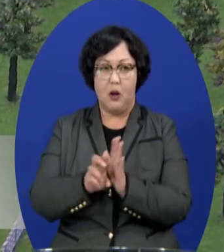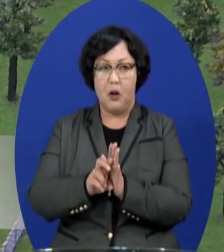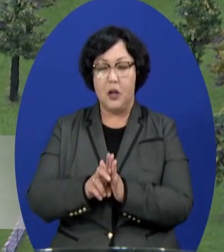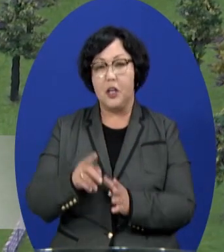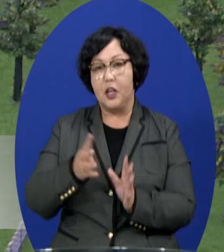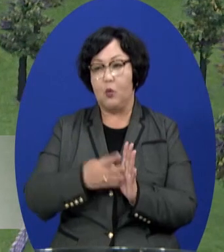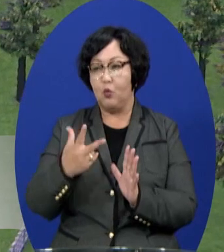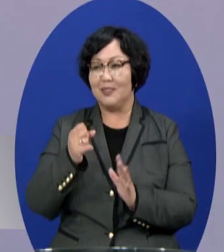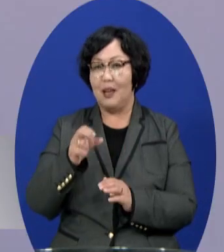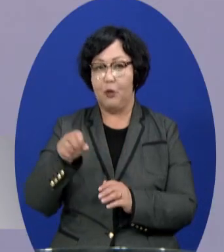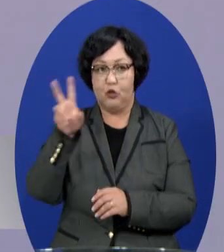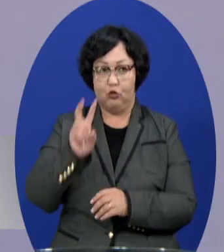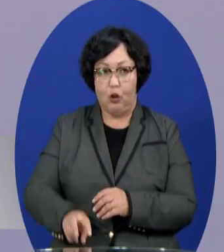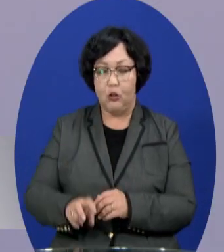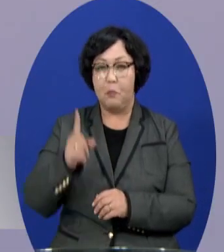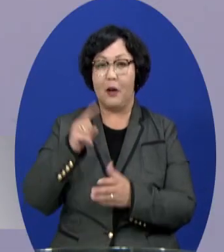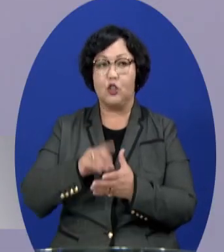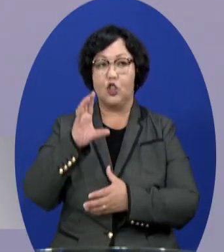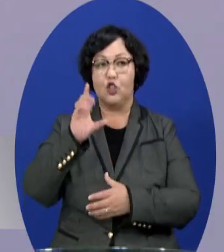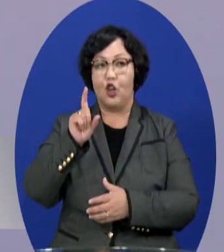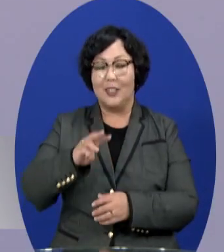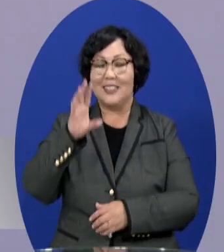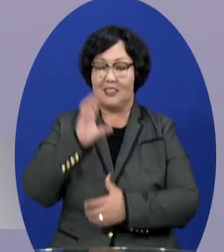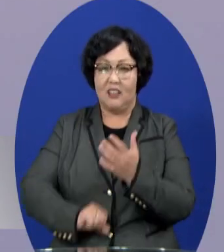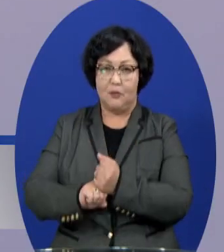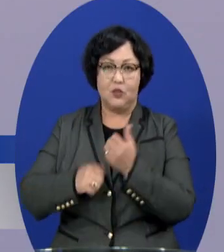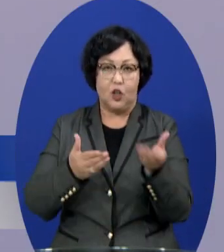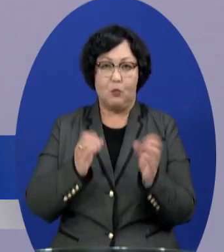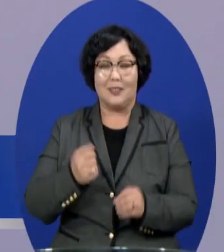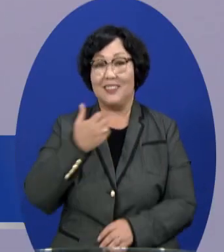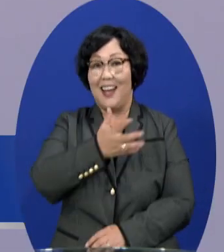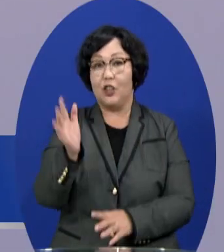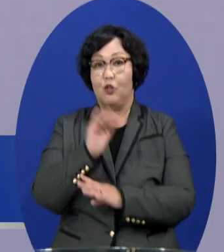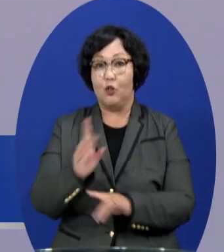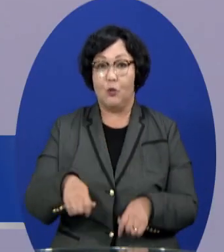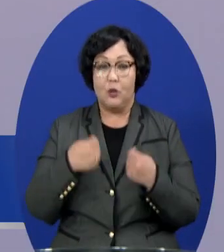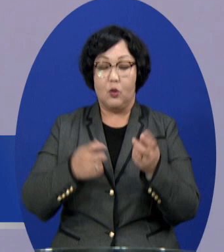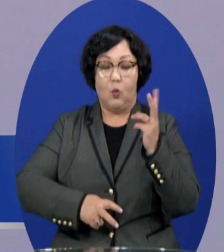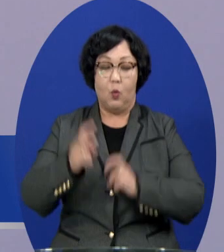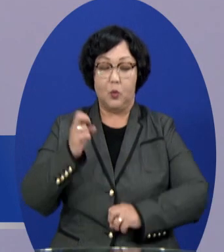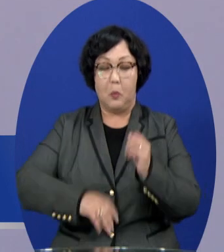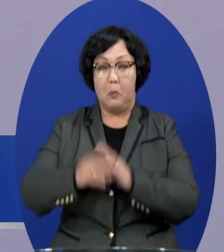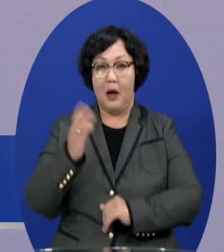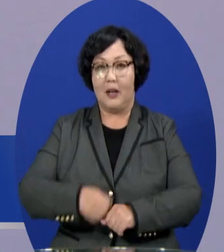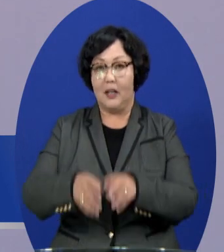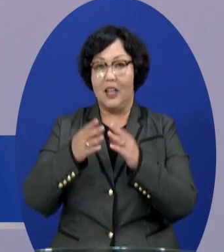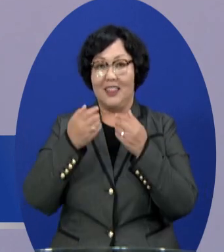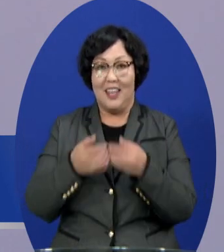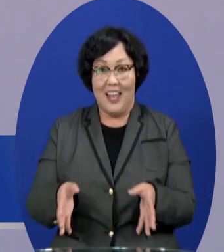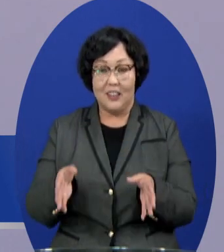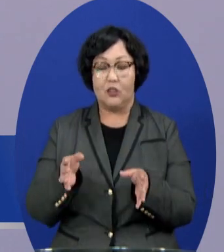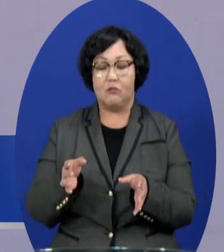тусламж үзүүлэхээр болжээ. Та бүхэнд энэ өдрийн мэндийг хүргэе. Үйлдвэр барих нээлтэнд оролцож байгаадаа баяртай